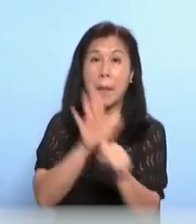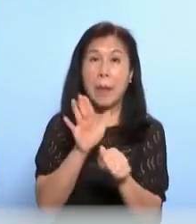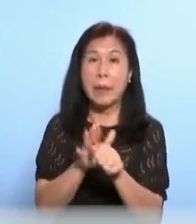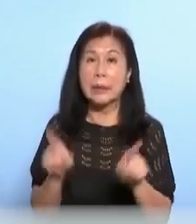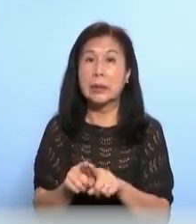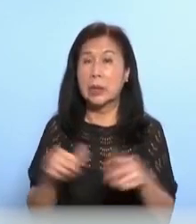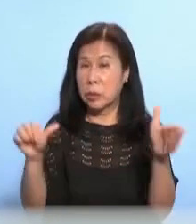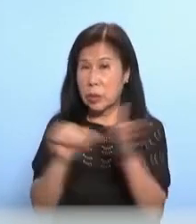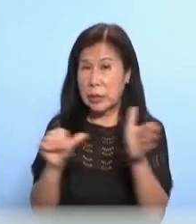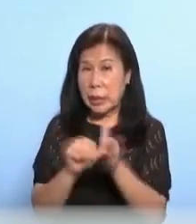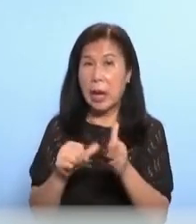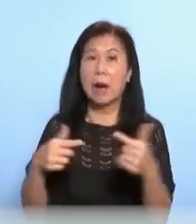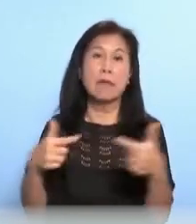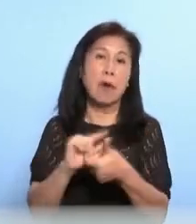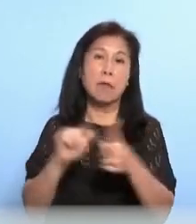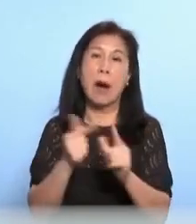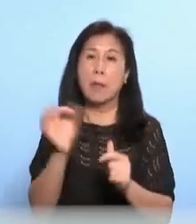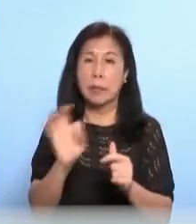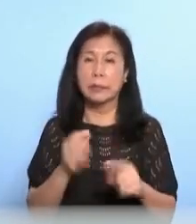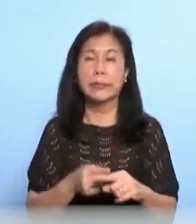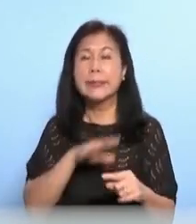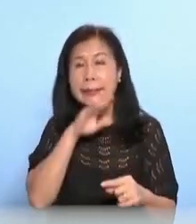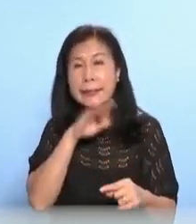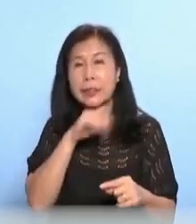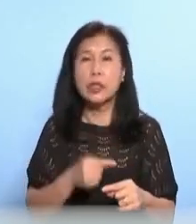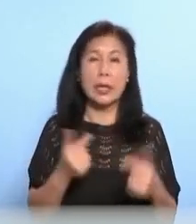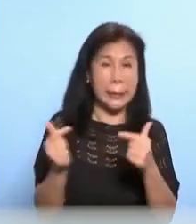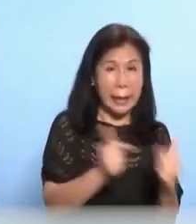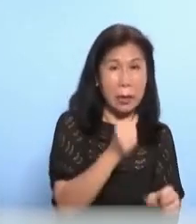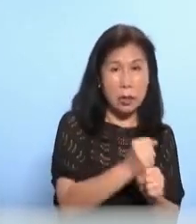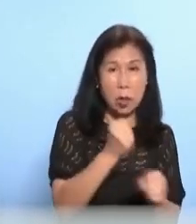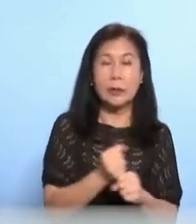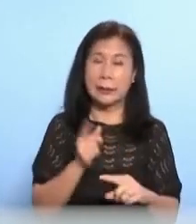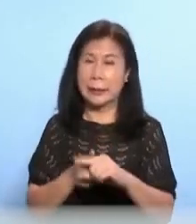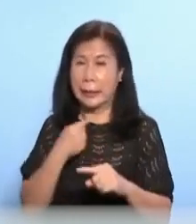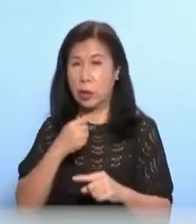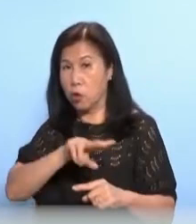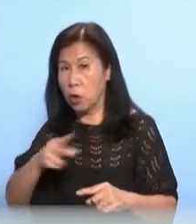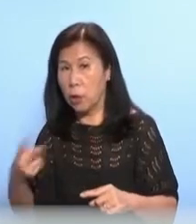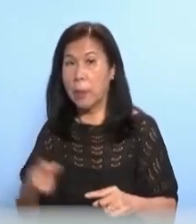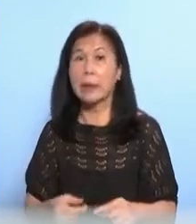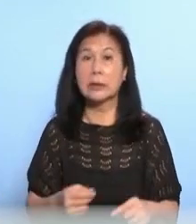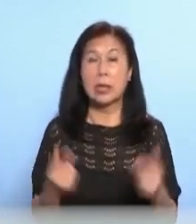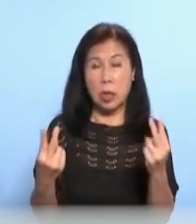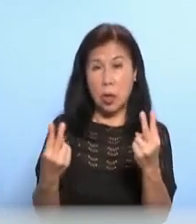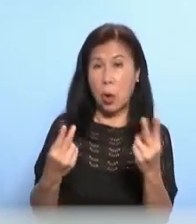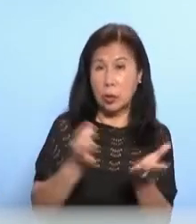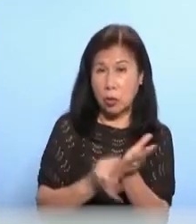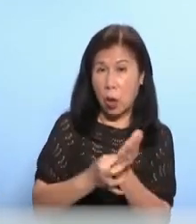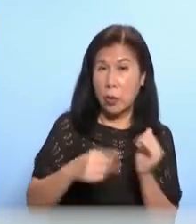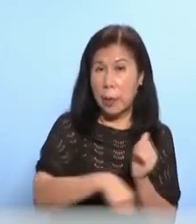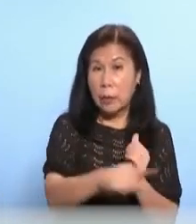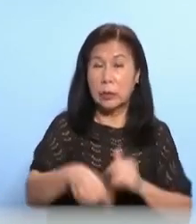都沒有最適合的方案，所以呢我們只能夠是一邊做一邊調整。就好像鹿仔店那樣，都